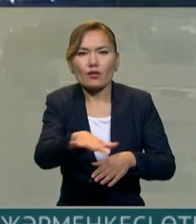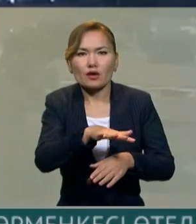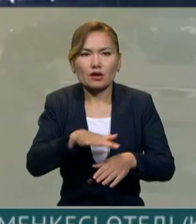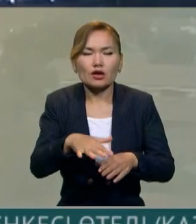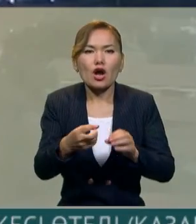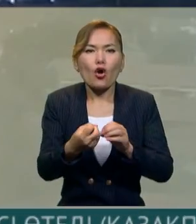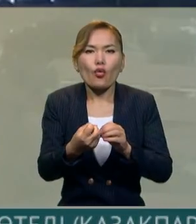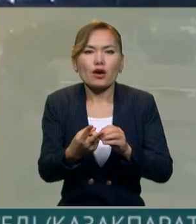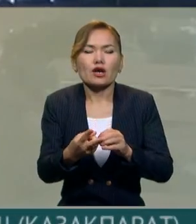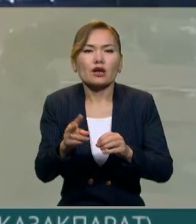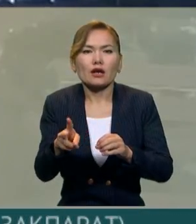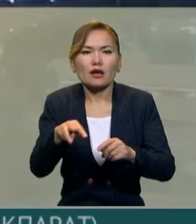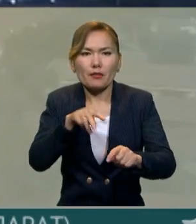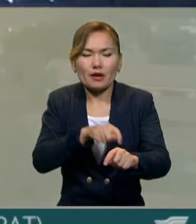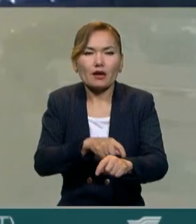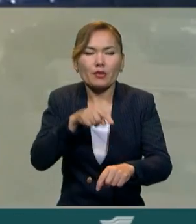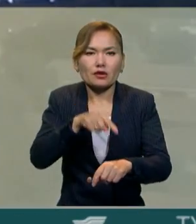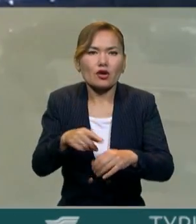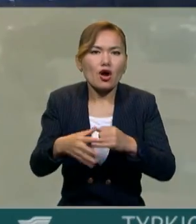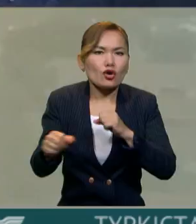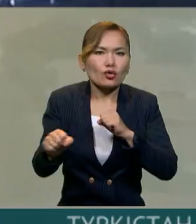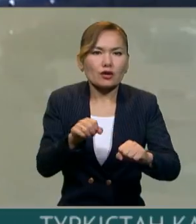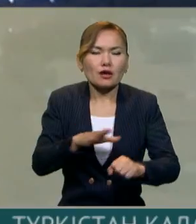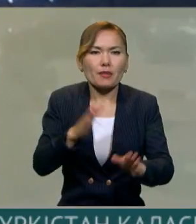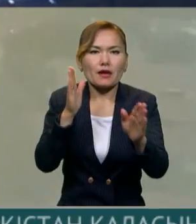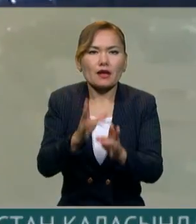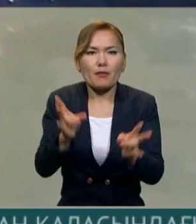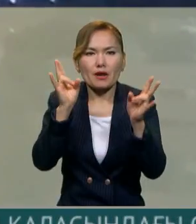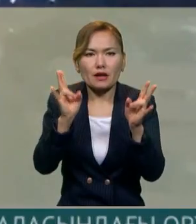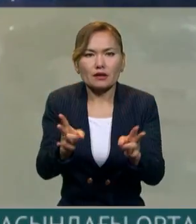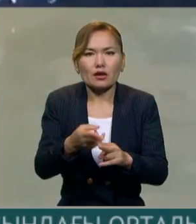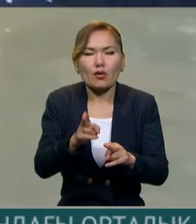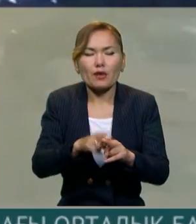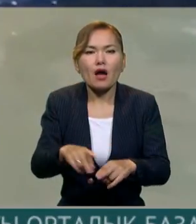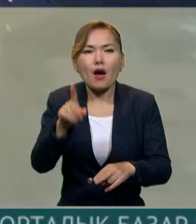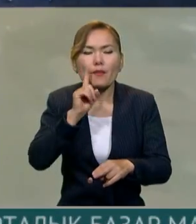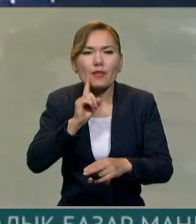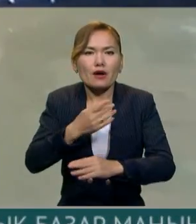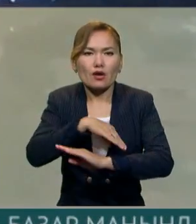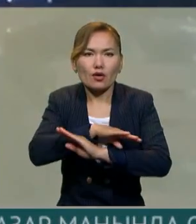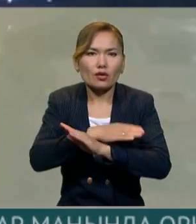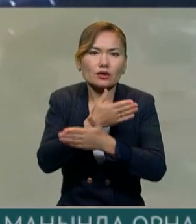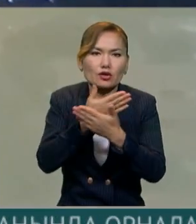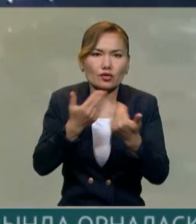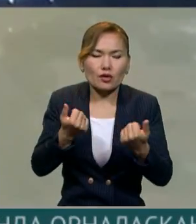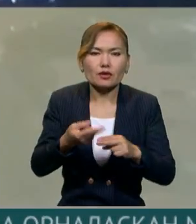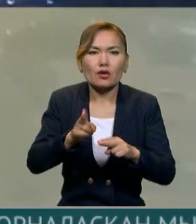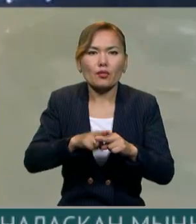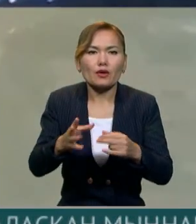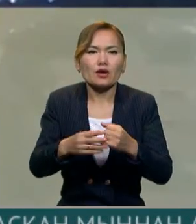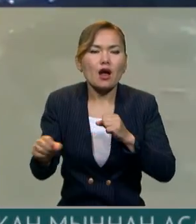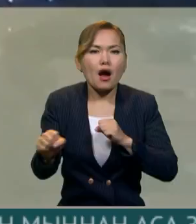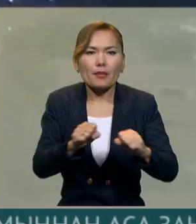Молизия өңірінде 12 шақырым тереңдіктен анықталды. Табиғат апатынан зардап шеккендер туралы әзірге ақпарат жоқ. Айта